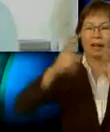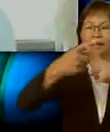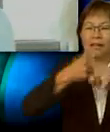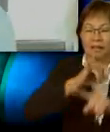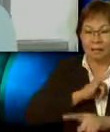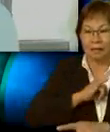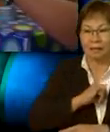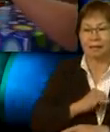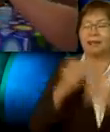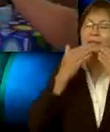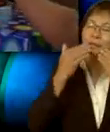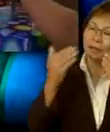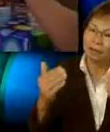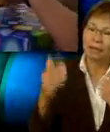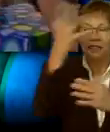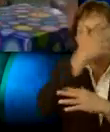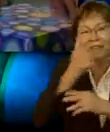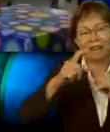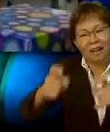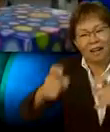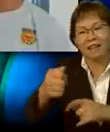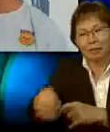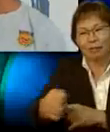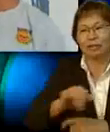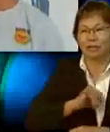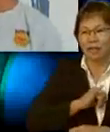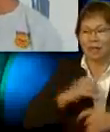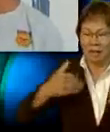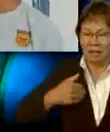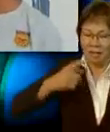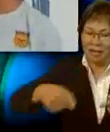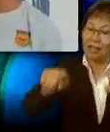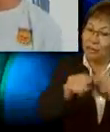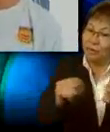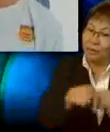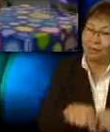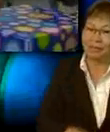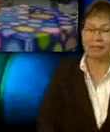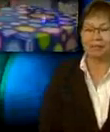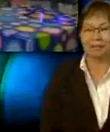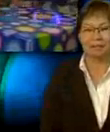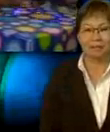Hadiah dari saya. Terima kasih. Cantik hadiah kamu. Saya pun ada hadiah juga.